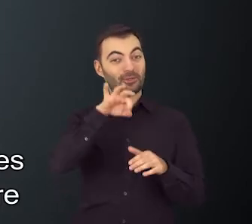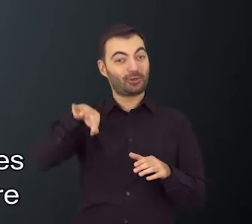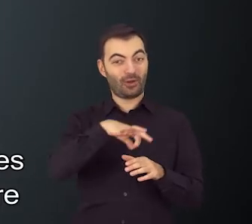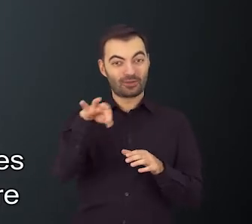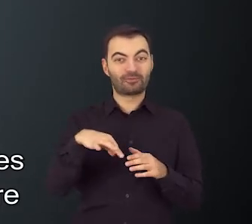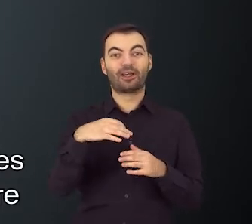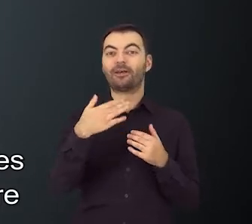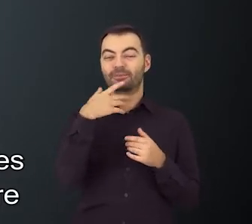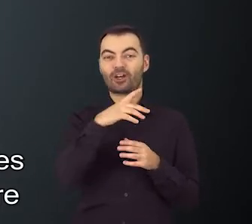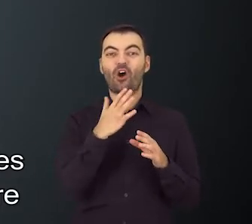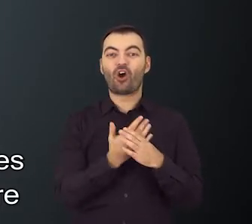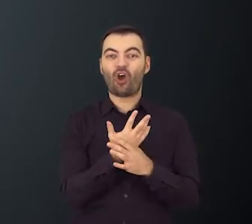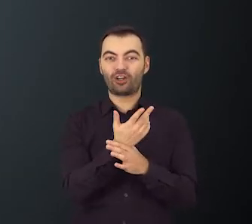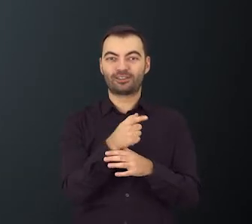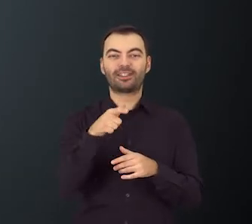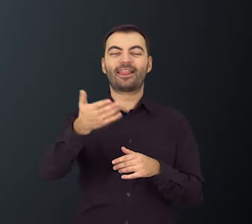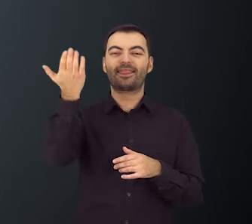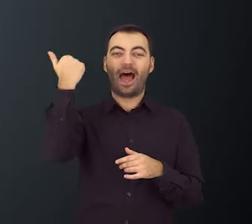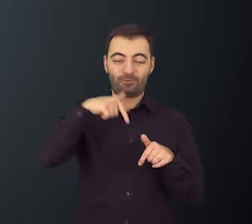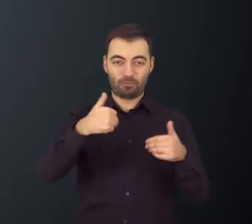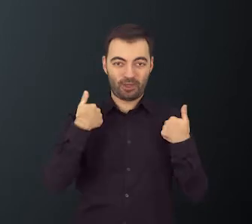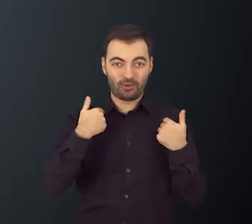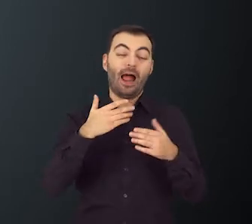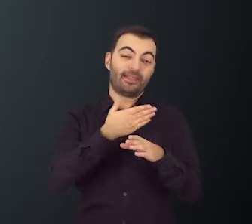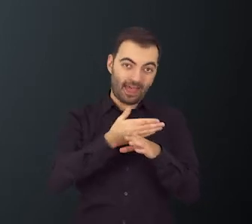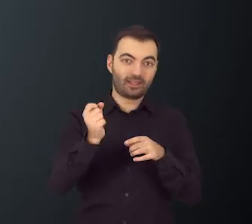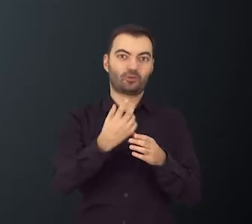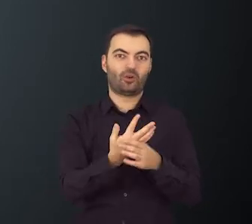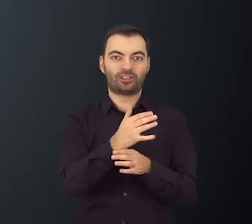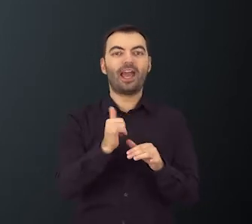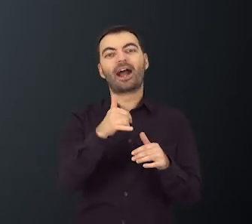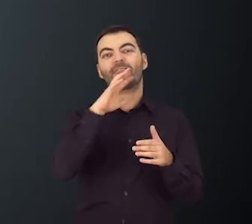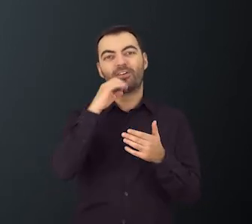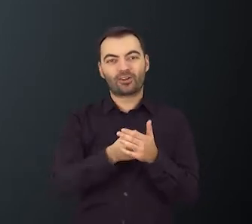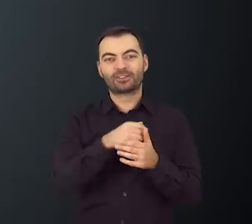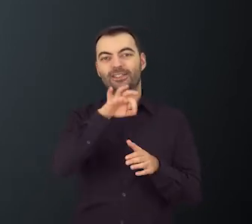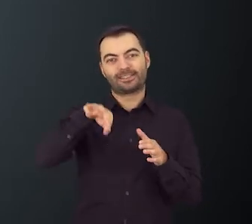które gotujemy z roślin, które albo kiedyś tutaj były, albo są nadal.